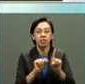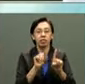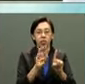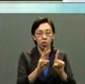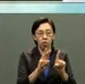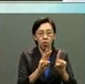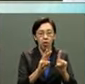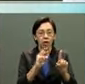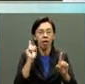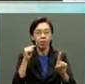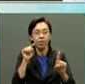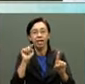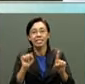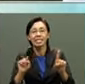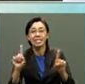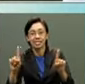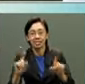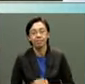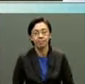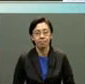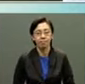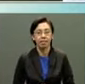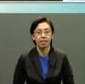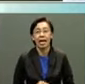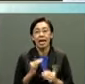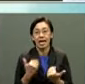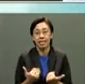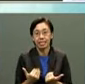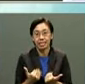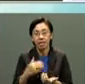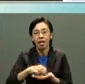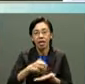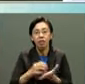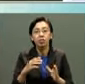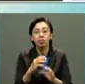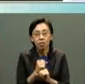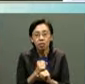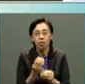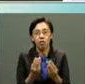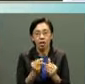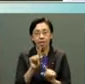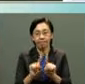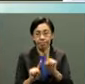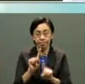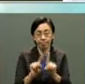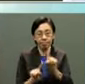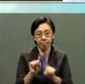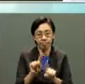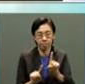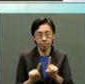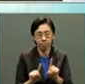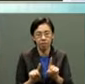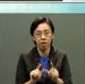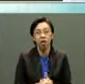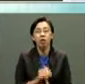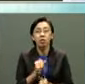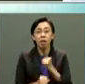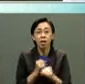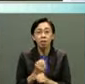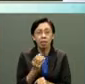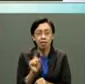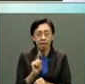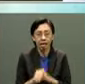1.16 ต่อหญิง1คนนะครับนี่คือสิ่งที่เกิดขึ้นในช่วงตอนนี้ส่วนของผู้ป่วยช่วงอายุที่ม